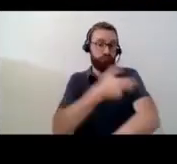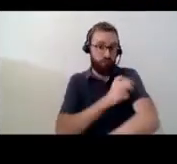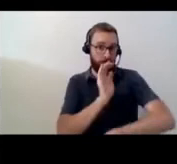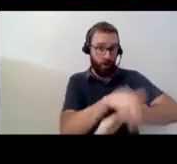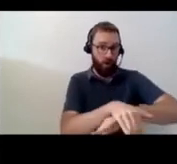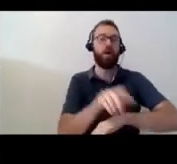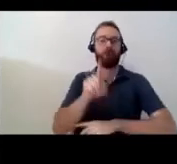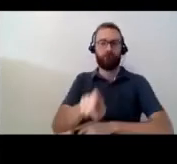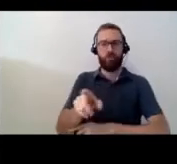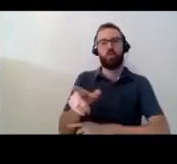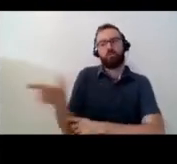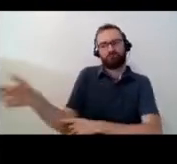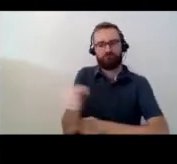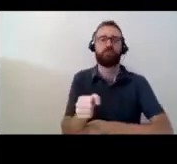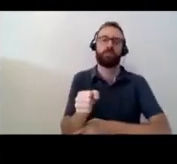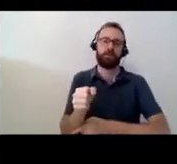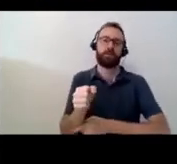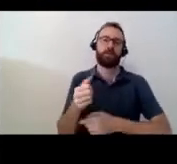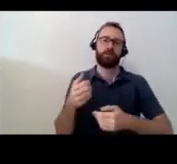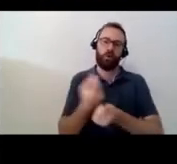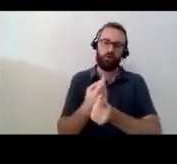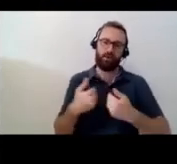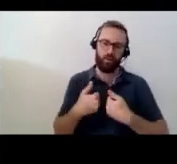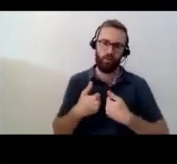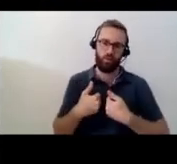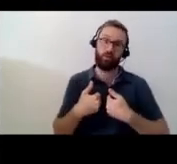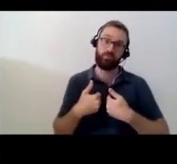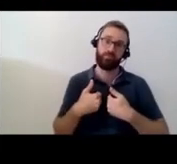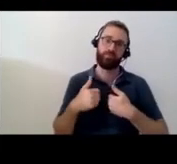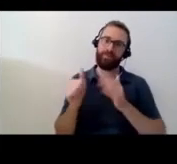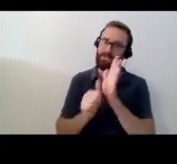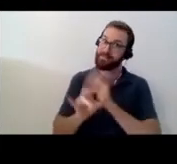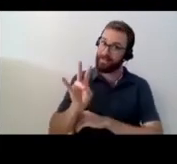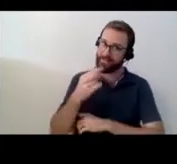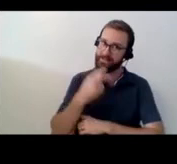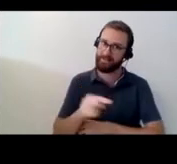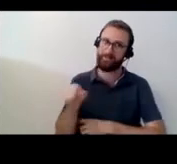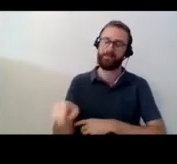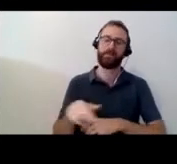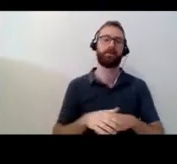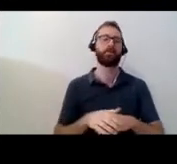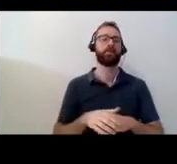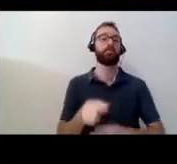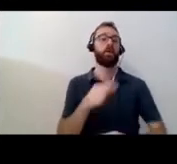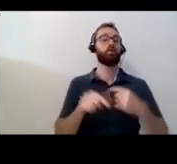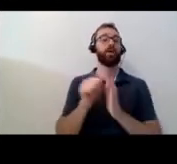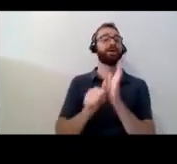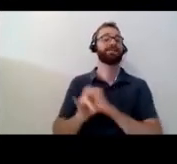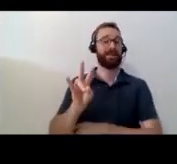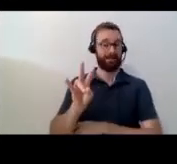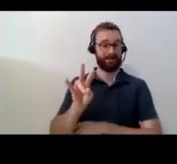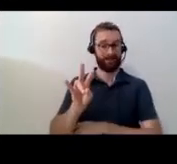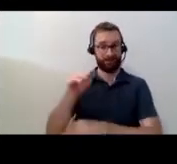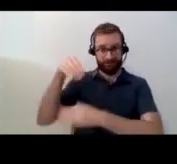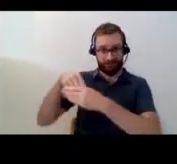passer par des vétérinaires selon l'article 7. Ce qui fait en sorte que, si on retourne à l'article 7, on